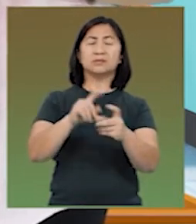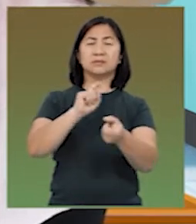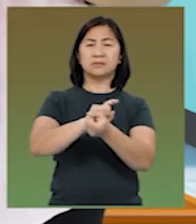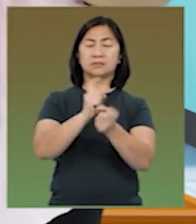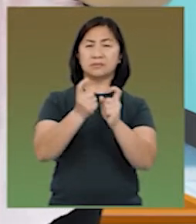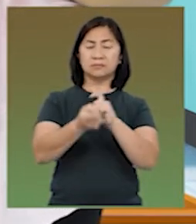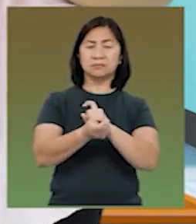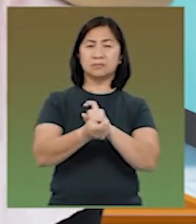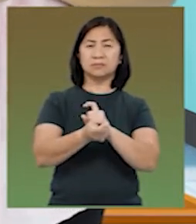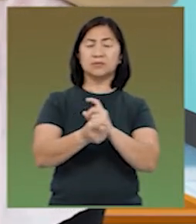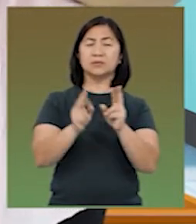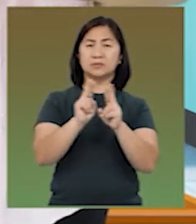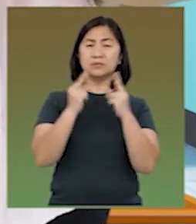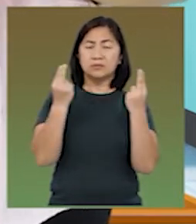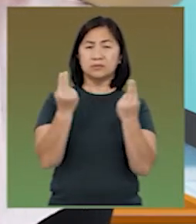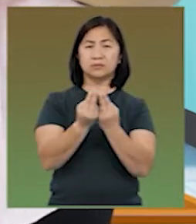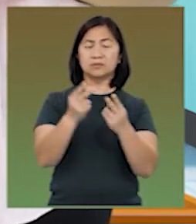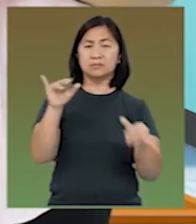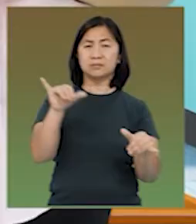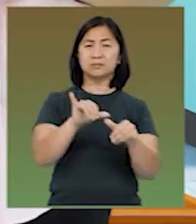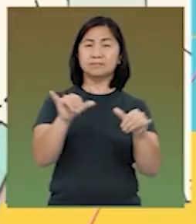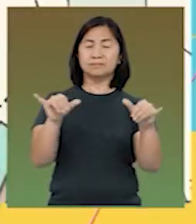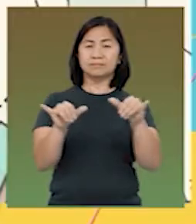common units of measure.